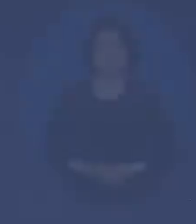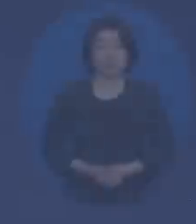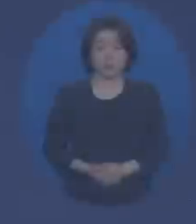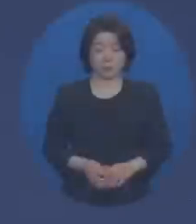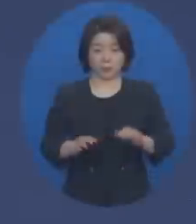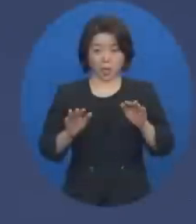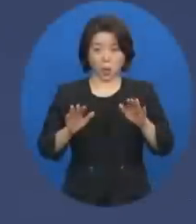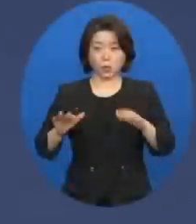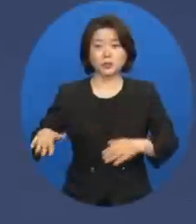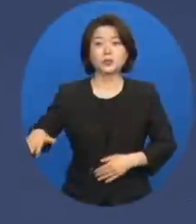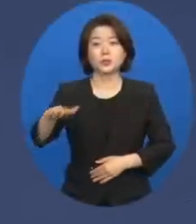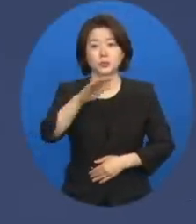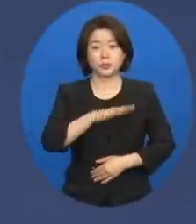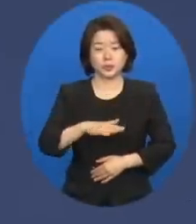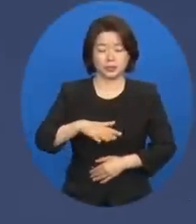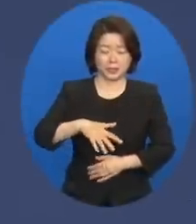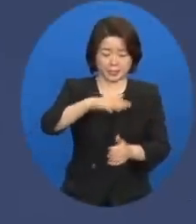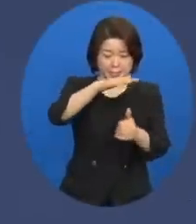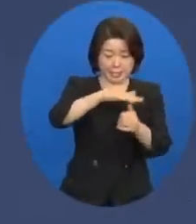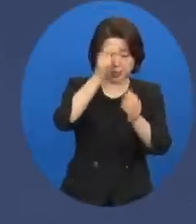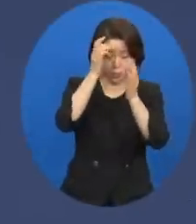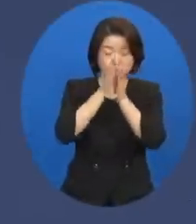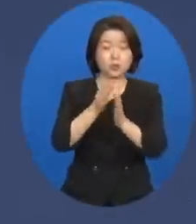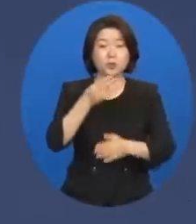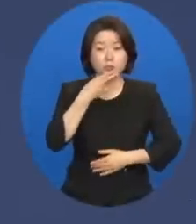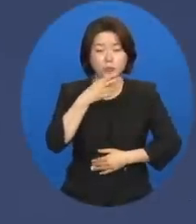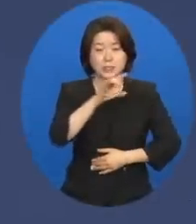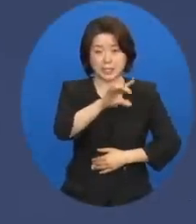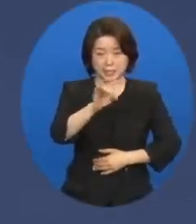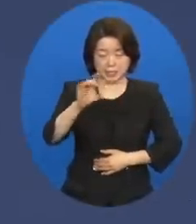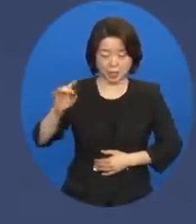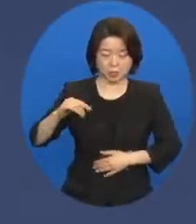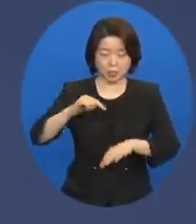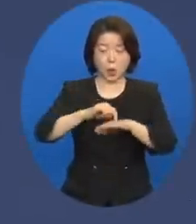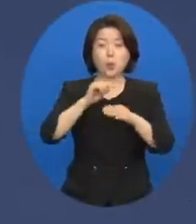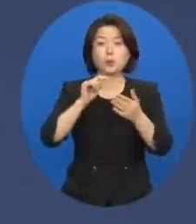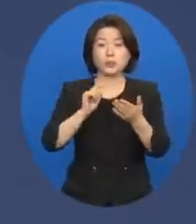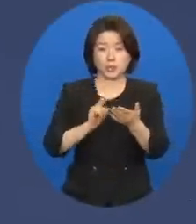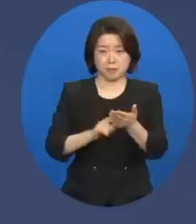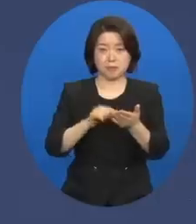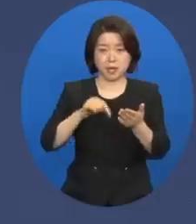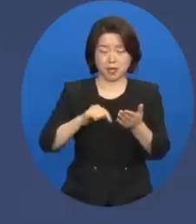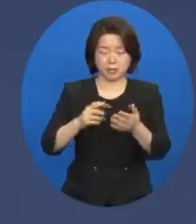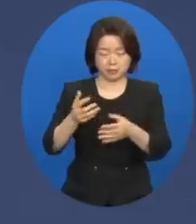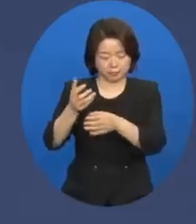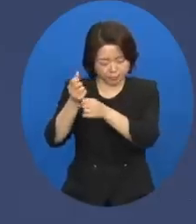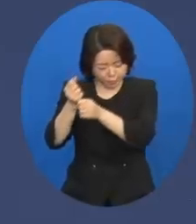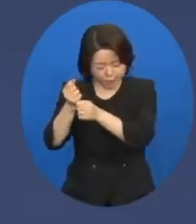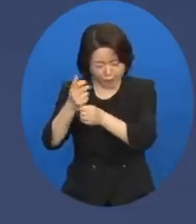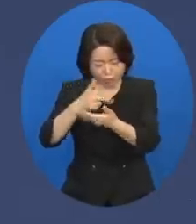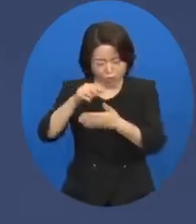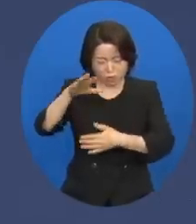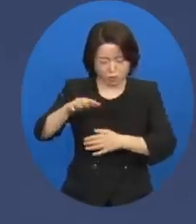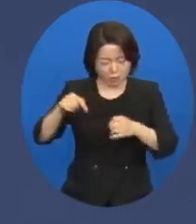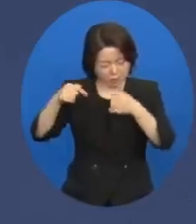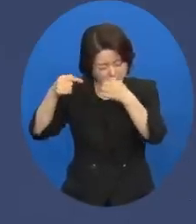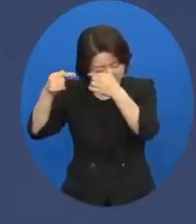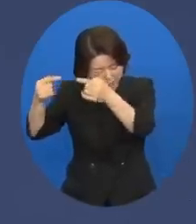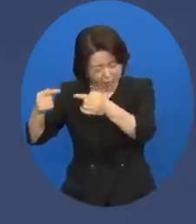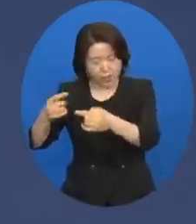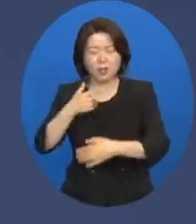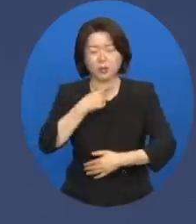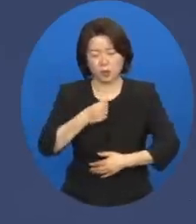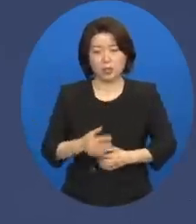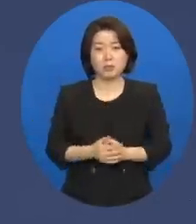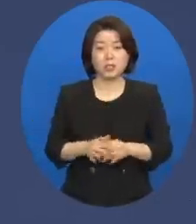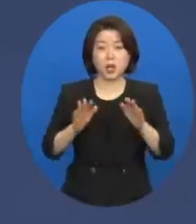오늘은 우리가 안수기도는 없이 각자 우리의 마음을 붙잡고 주님 앞에 나아가기를 원합니다.